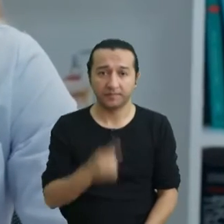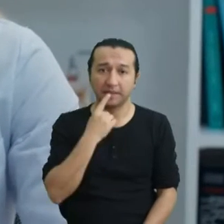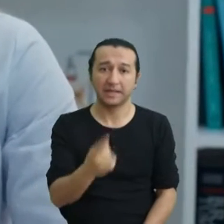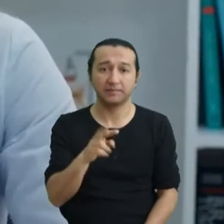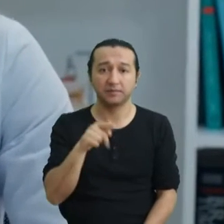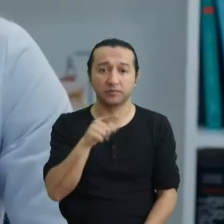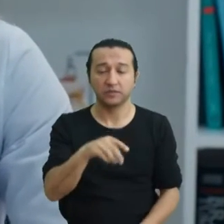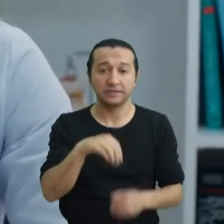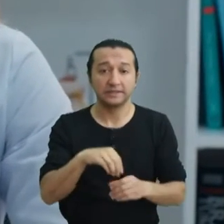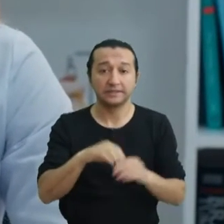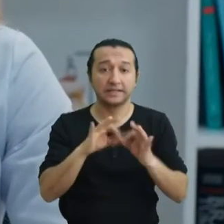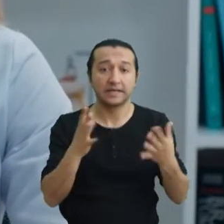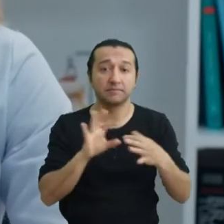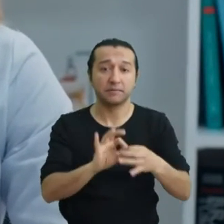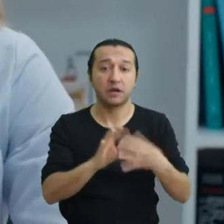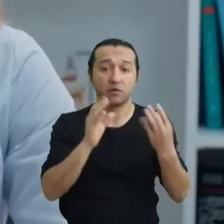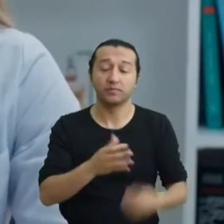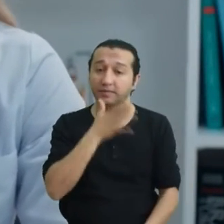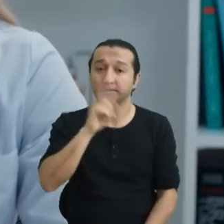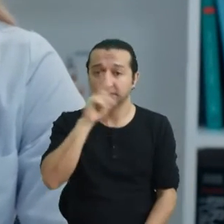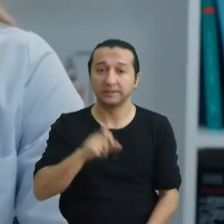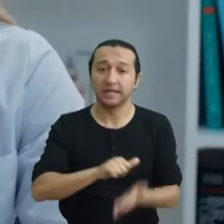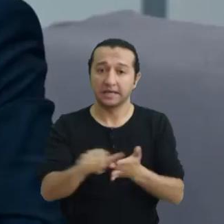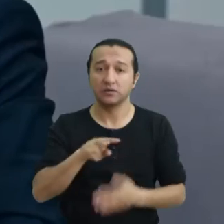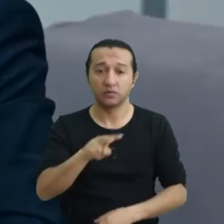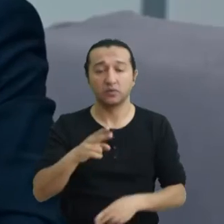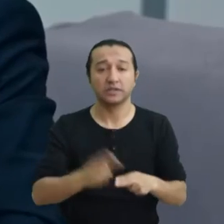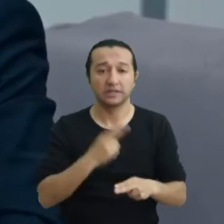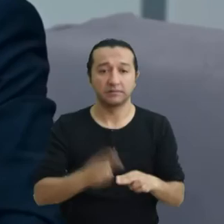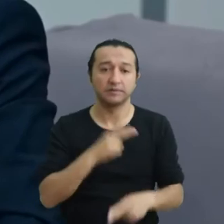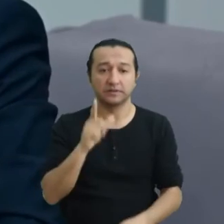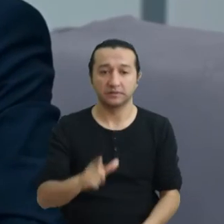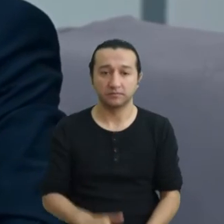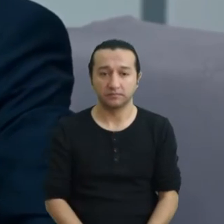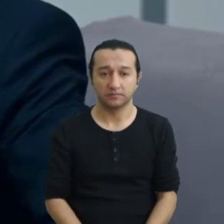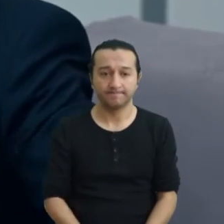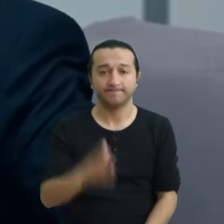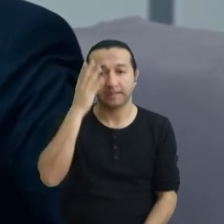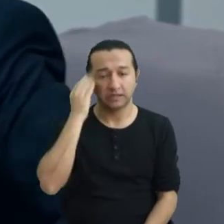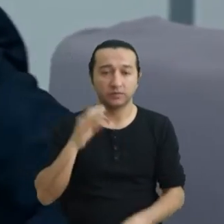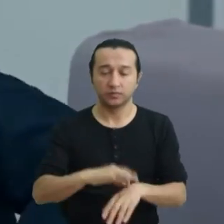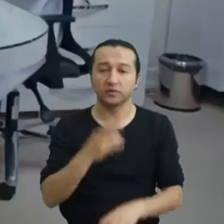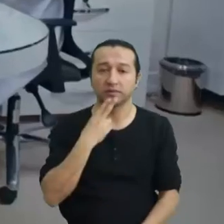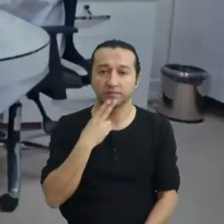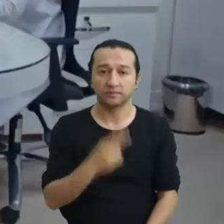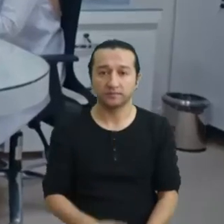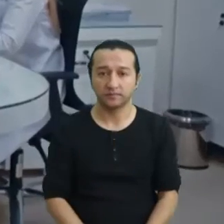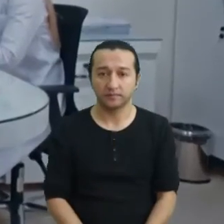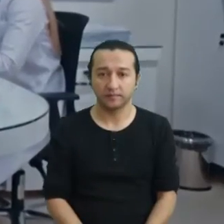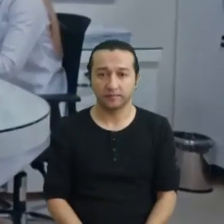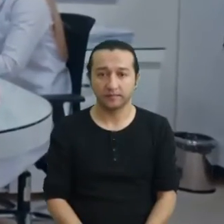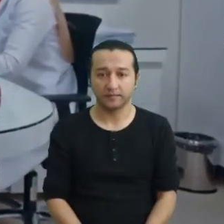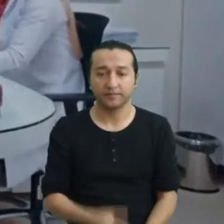Dediğim gibi bu durumu neyin tetiklediğini bilemediğimiz için her yolu denemek zorundayız. Anlıyorum doktor hanım.